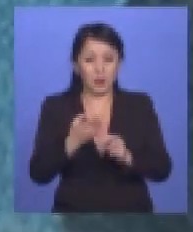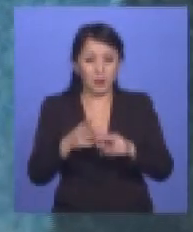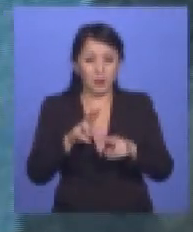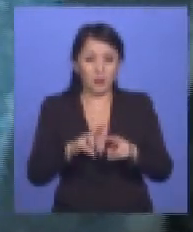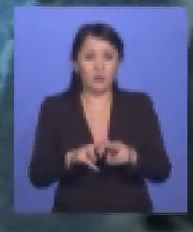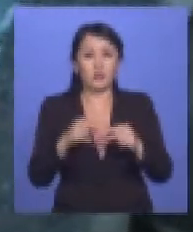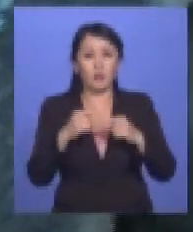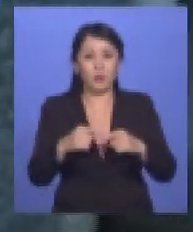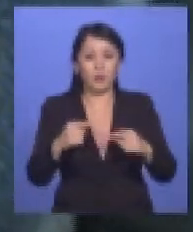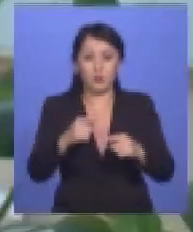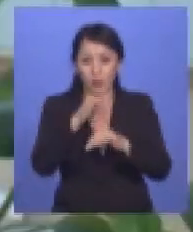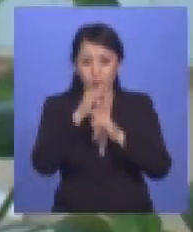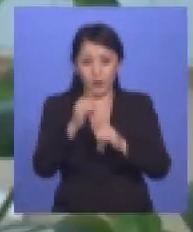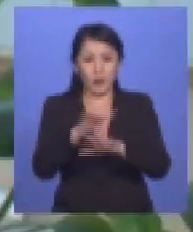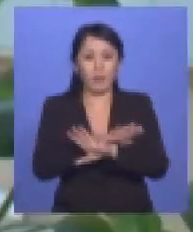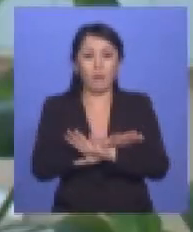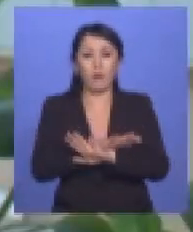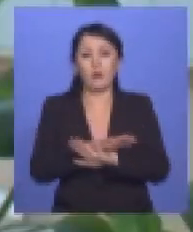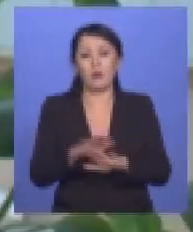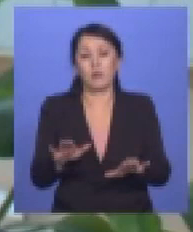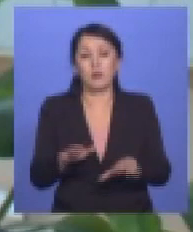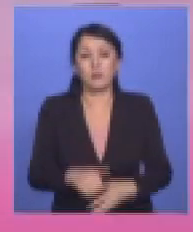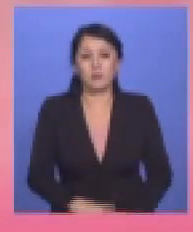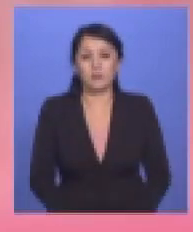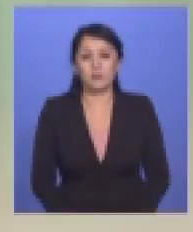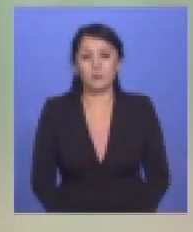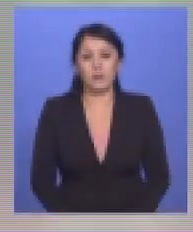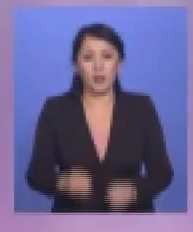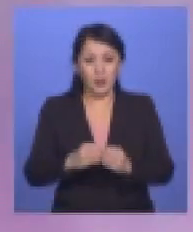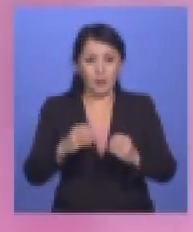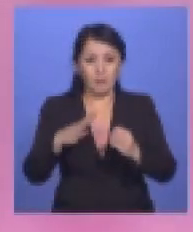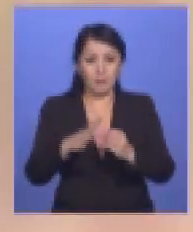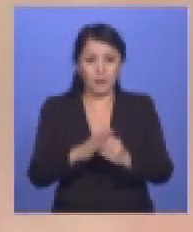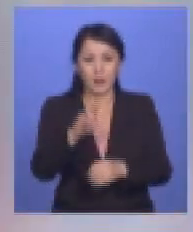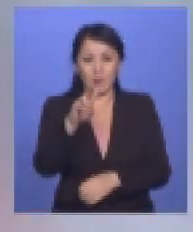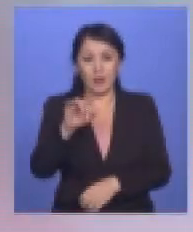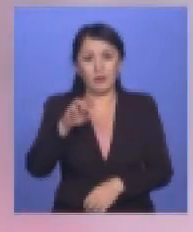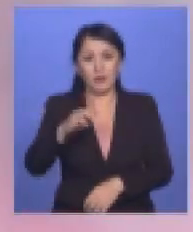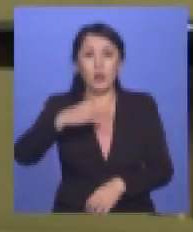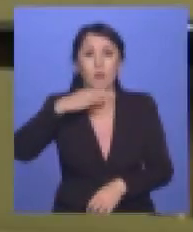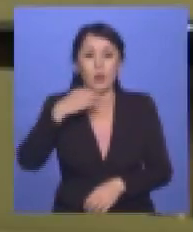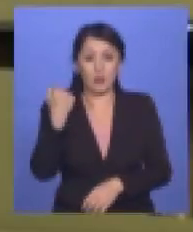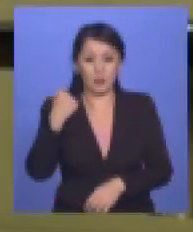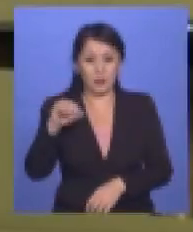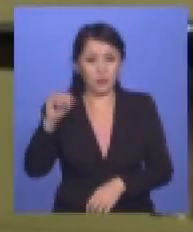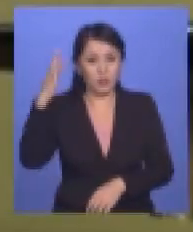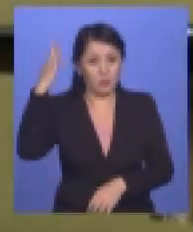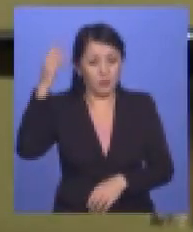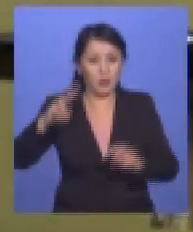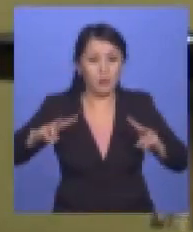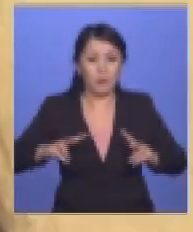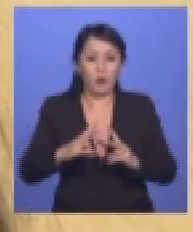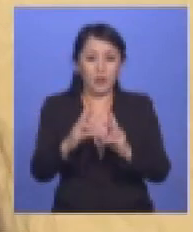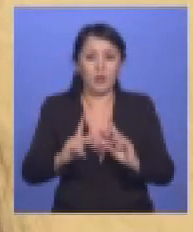кез келген әнші оны өз нақышына келтіріп орындай алмайды. 15 жастағы Еваның аларасы әлі алда. Арманы Астана қаласына